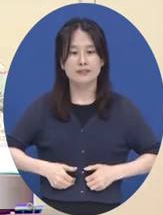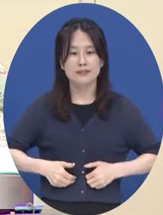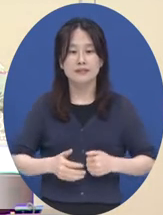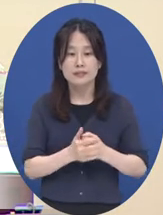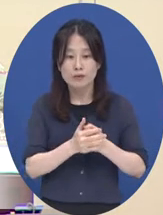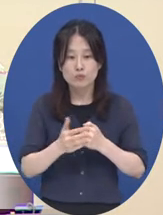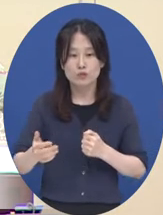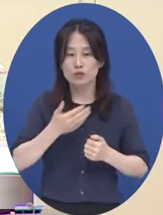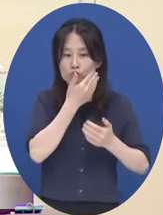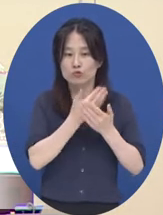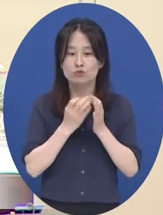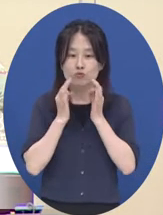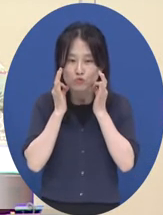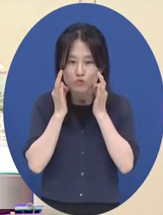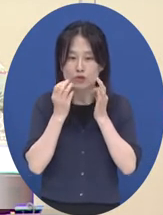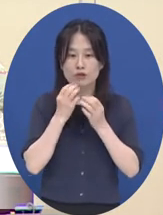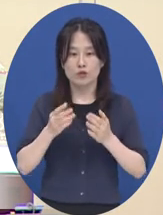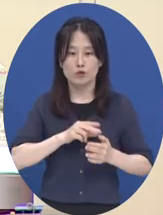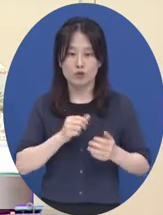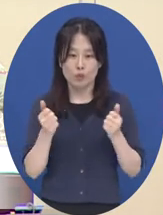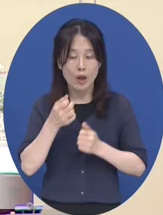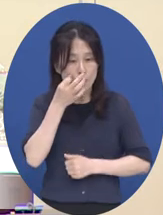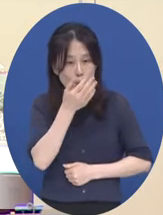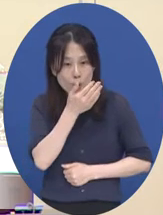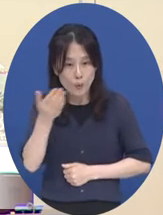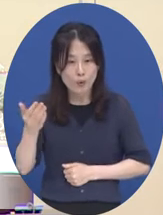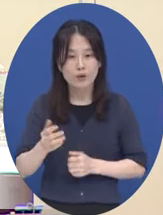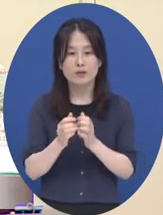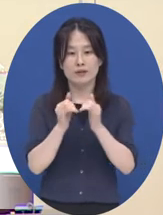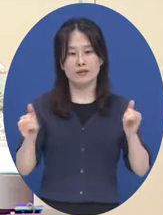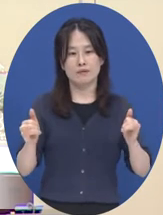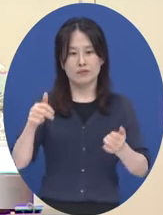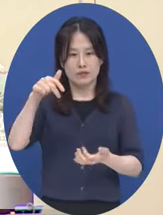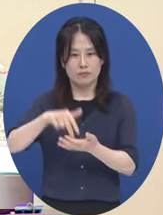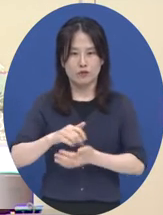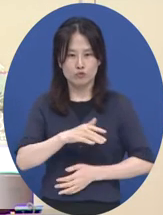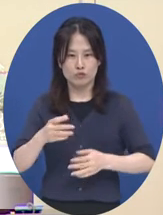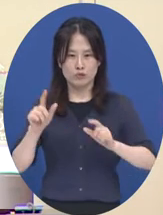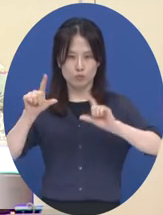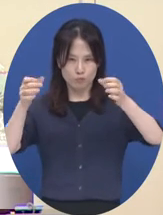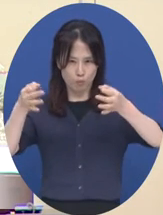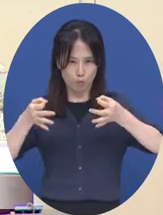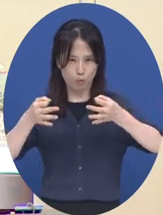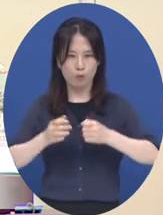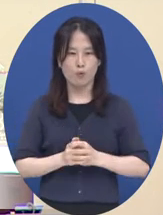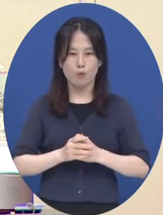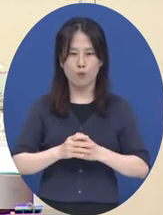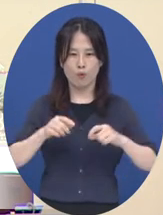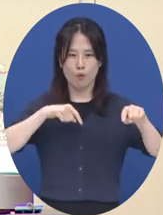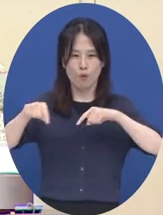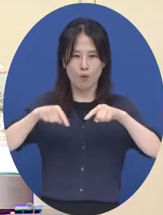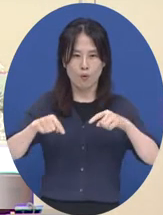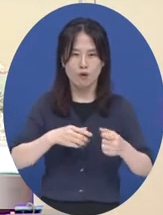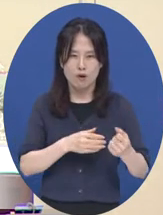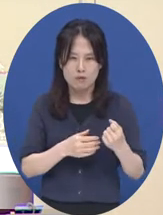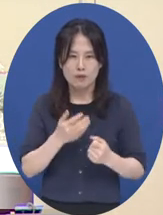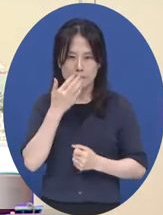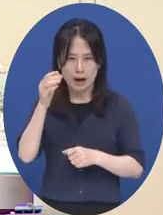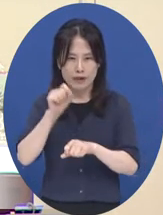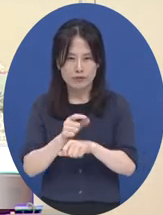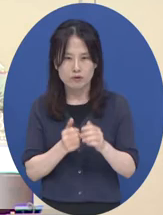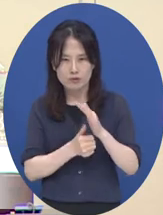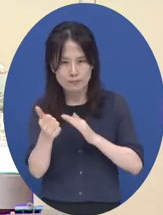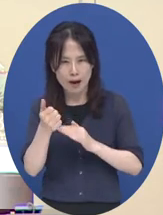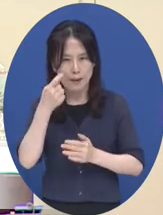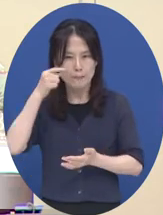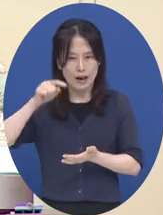최선을 다하는 경기도의회를 보여드린다면 도민께서도 우리의 모습을 통해 자치분권의 더큰 가능성과